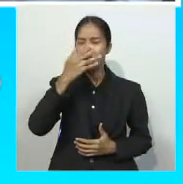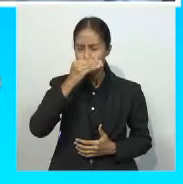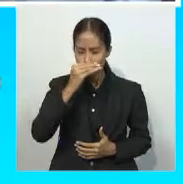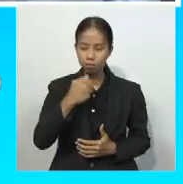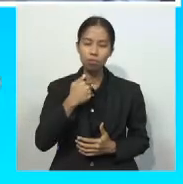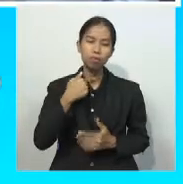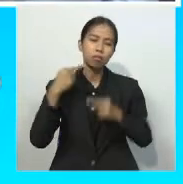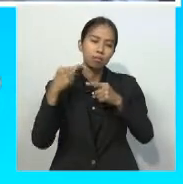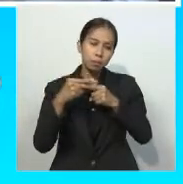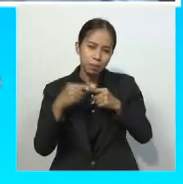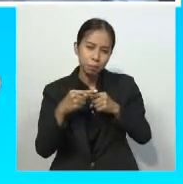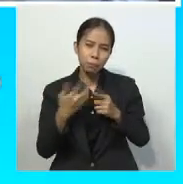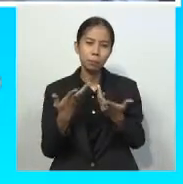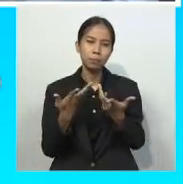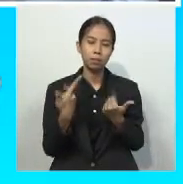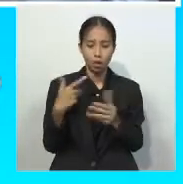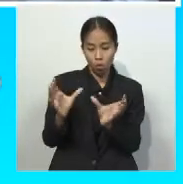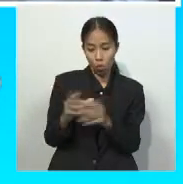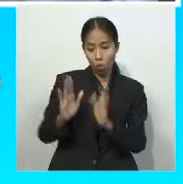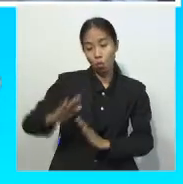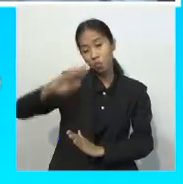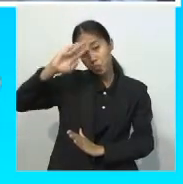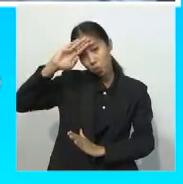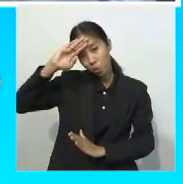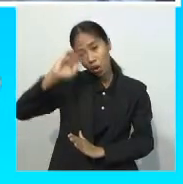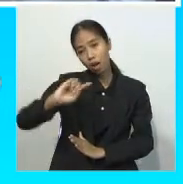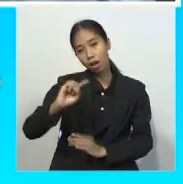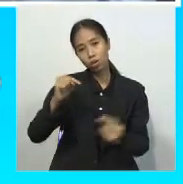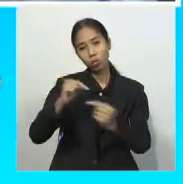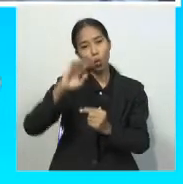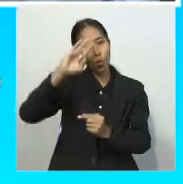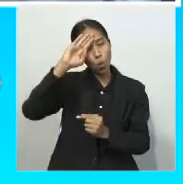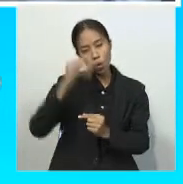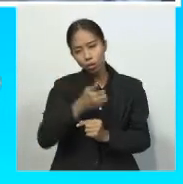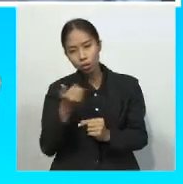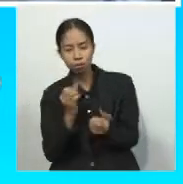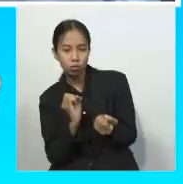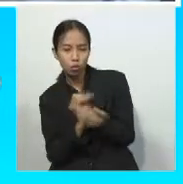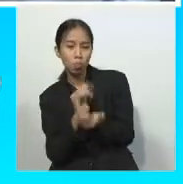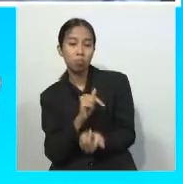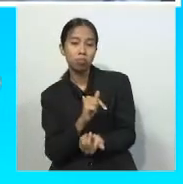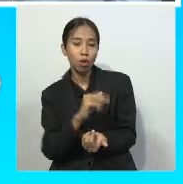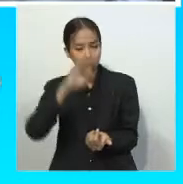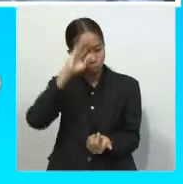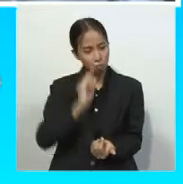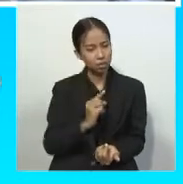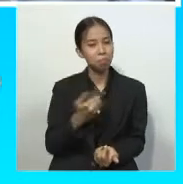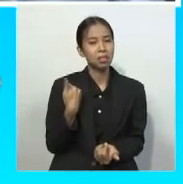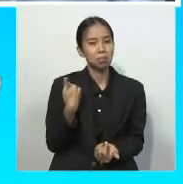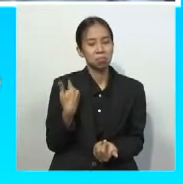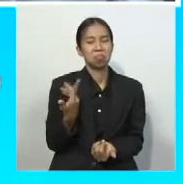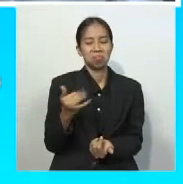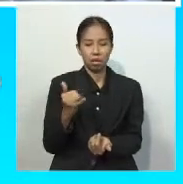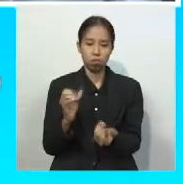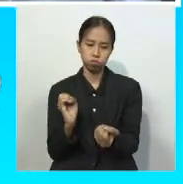ายคอรวมถึงถ้าในปุ่มผู้ป่วยที่มีเขามีโรคแทรกซ้อนเดิมอยู่แล้วมีโรคเดิมอยู่แล้วก็อาจจะมีการรุนแรงขึ้น